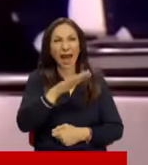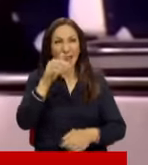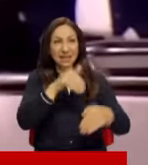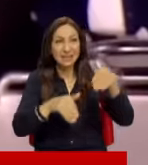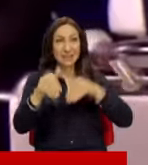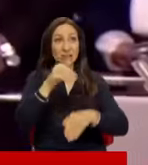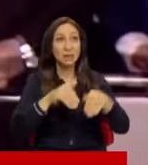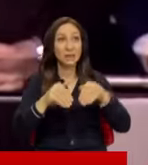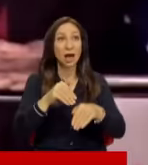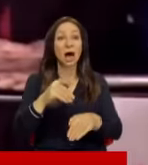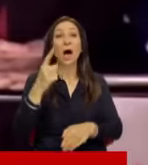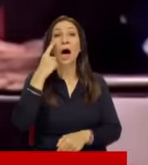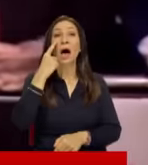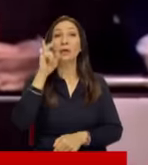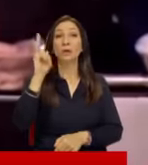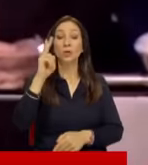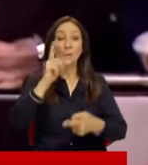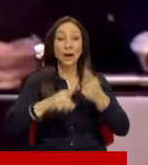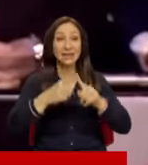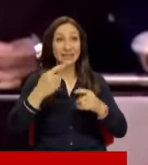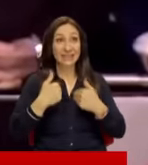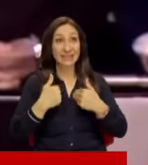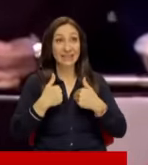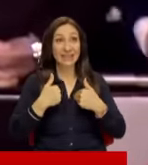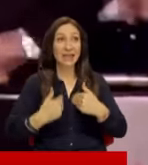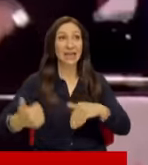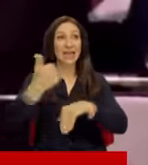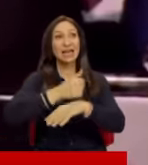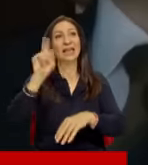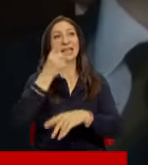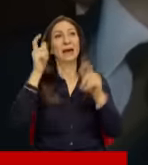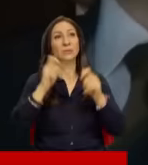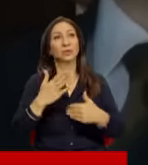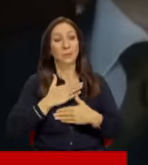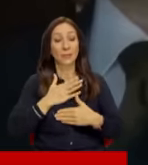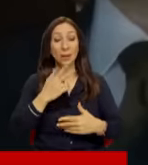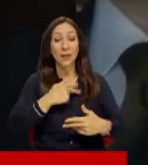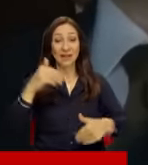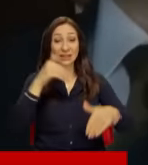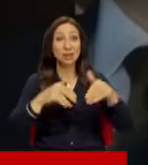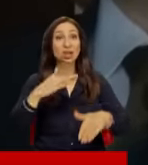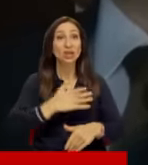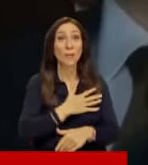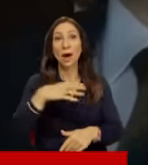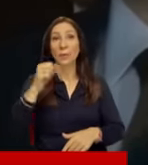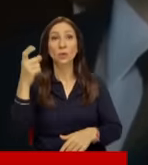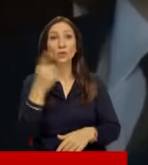seçiminde Atatürk'ün partisini İktidar yapacağız. Yerel seçimde CHP ve AK